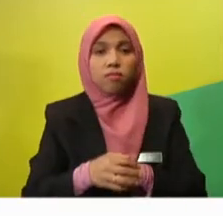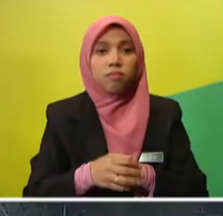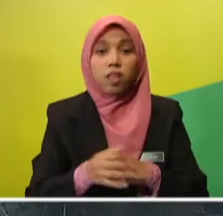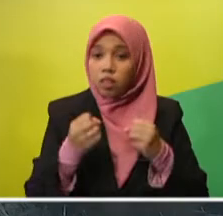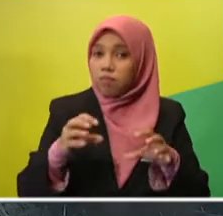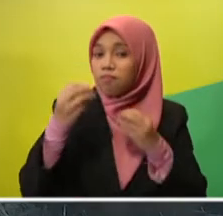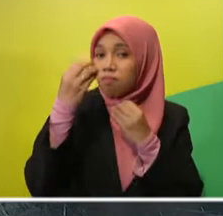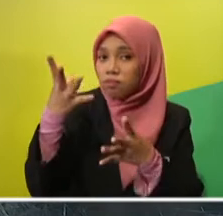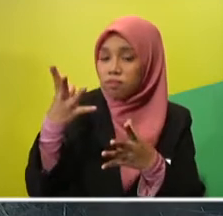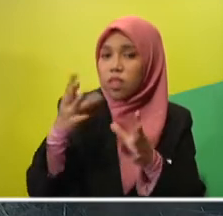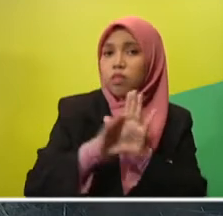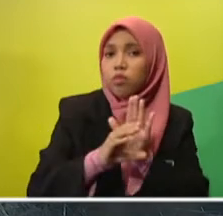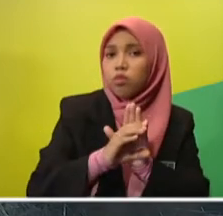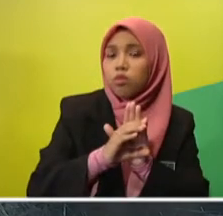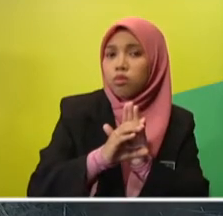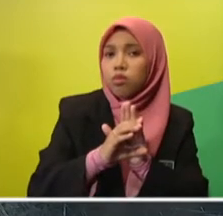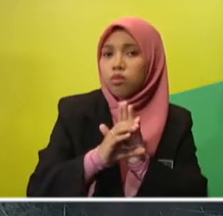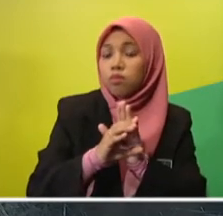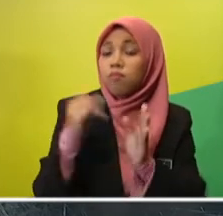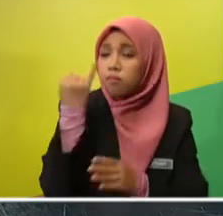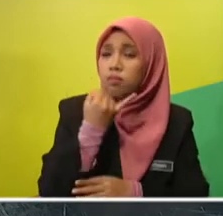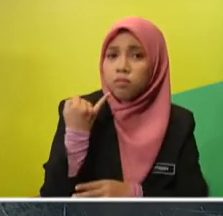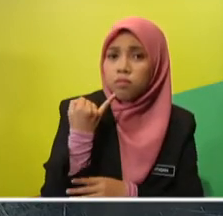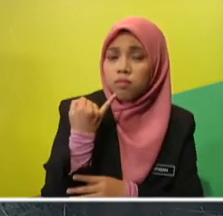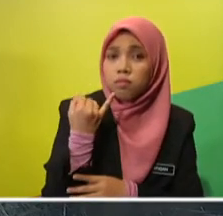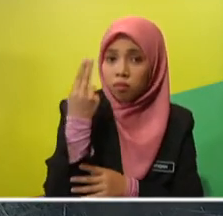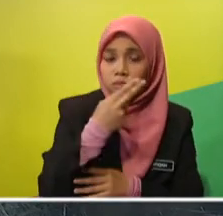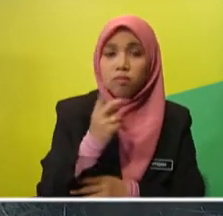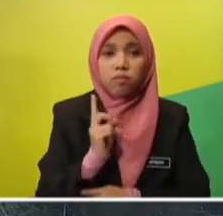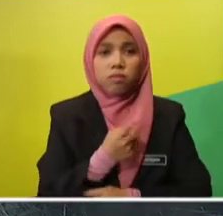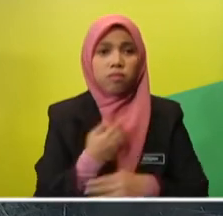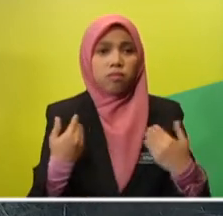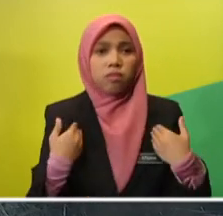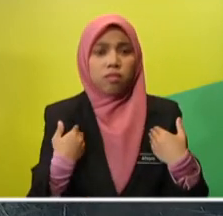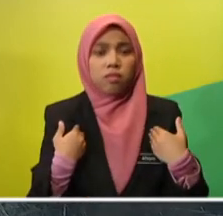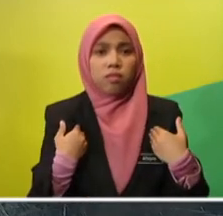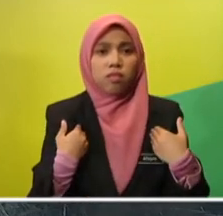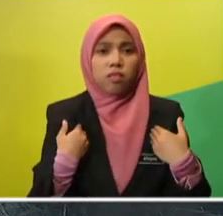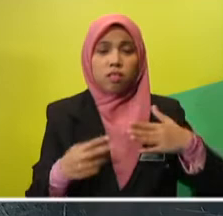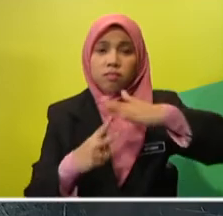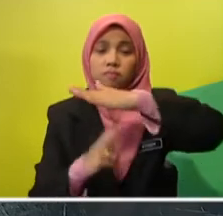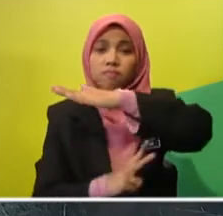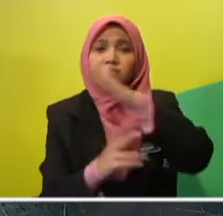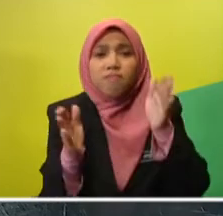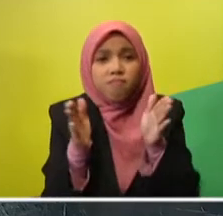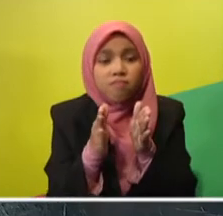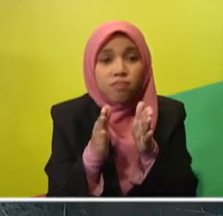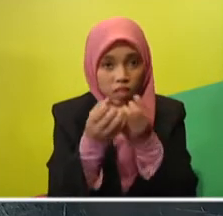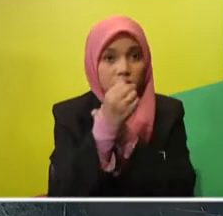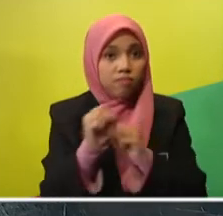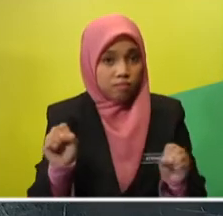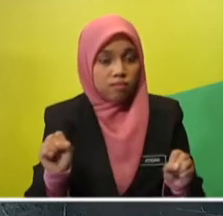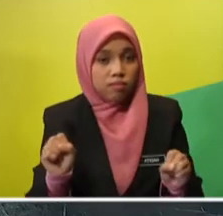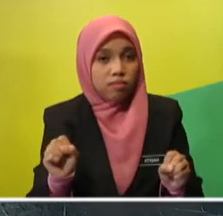contohnya, okey, Aini, depan kita ada titik sempit. Jadi kamu bersedia ya? Nanti saya